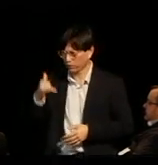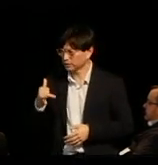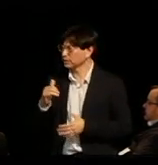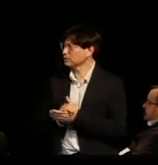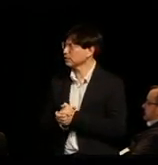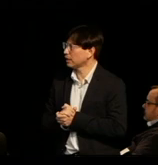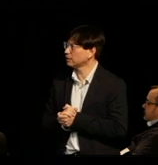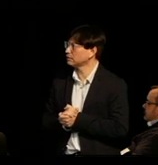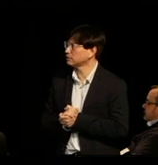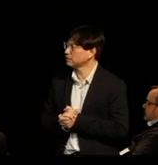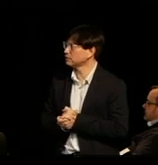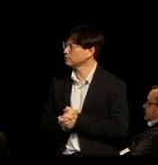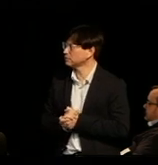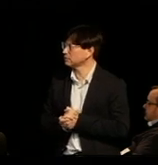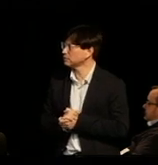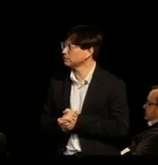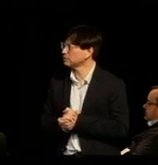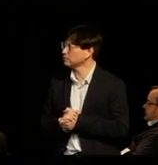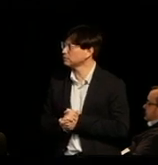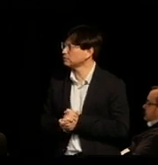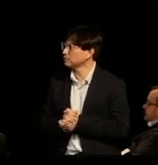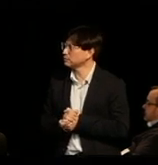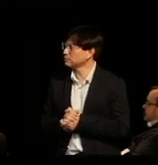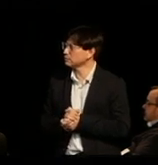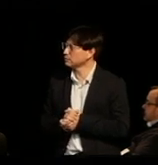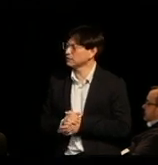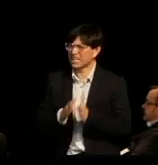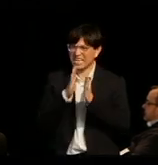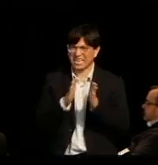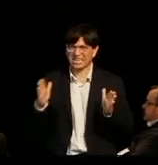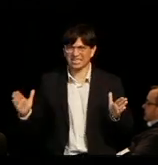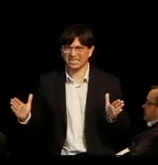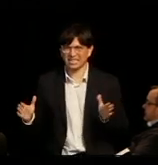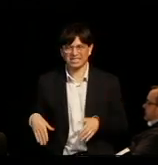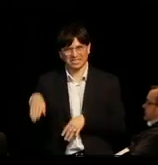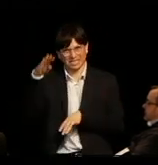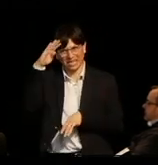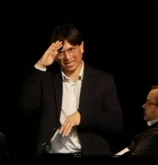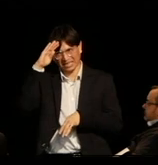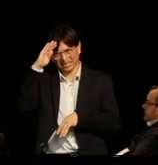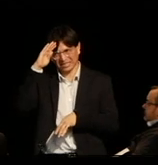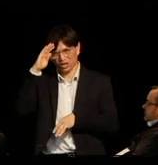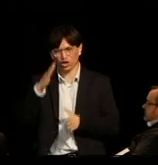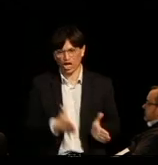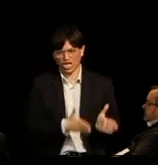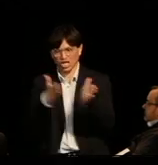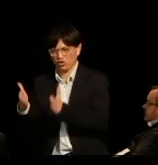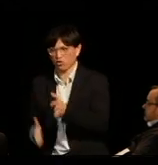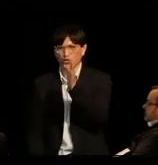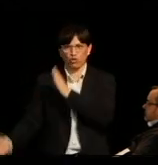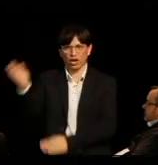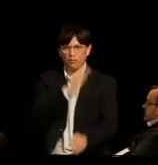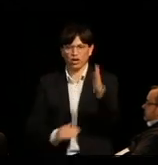catechetica che ha una grande tradizione di catechesi e attenzione alle persone con